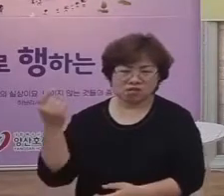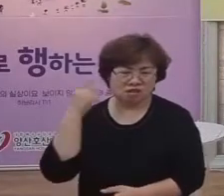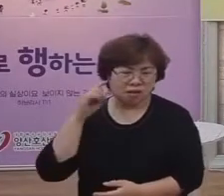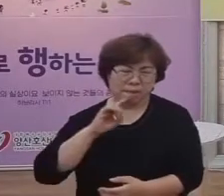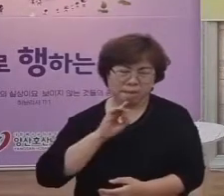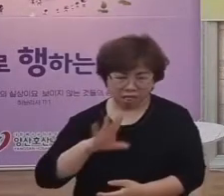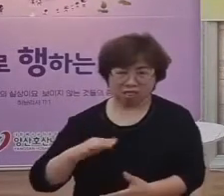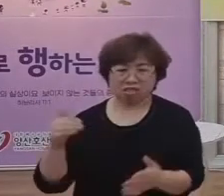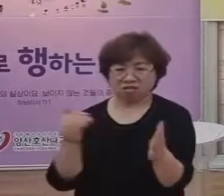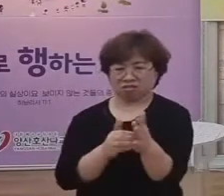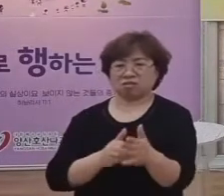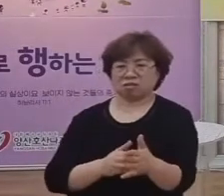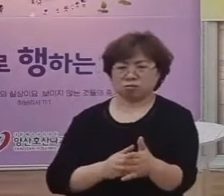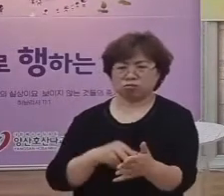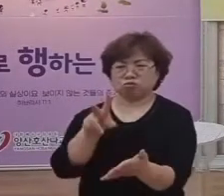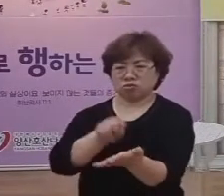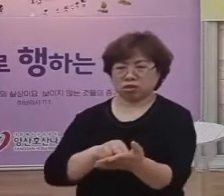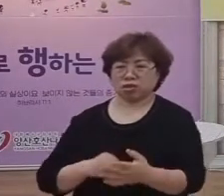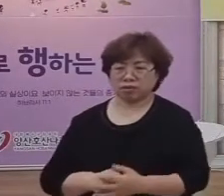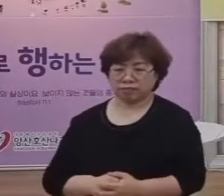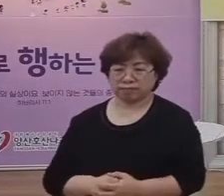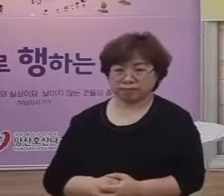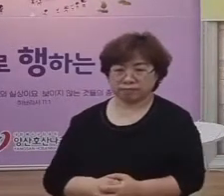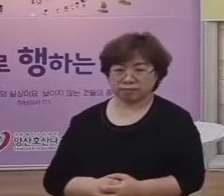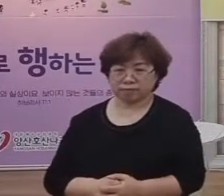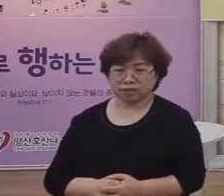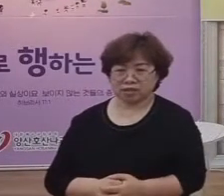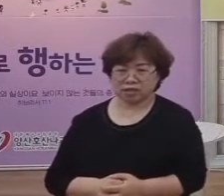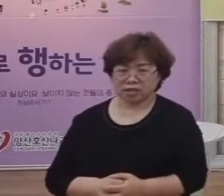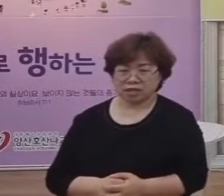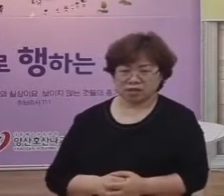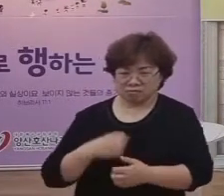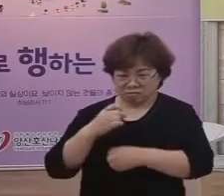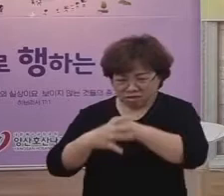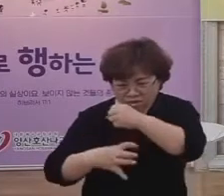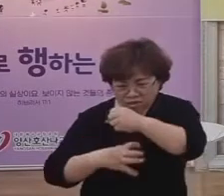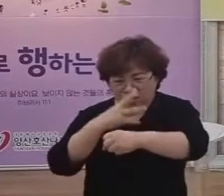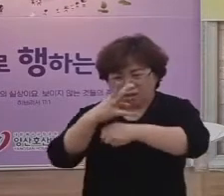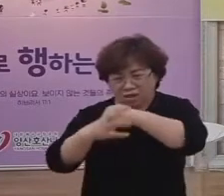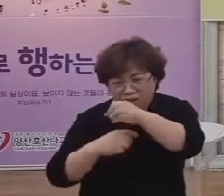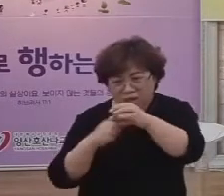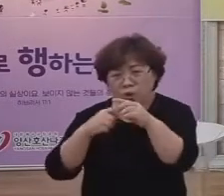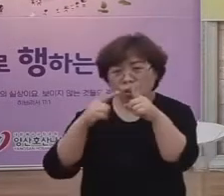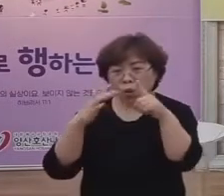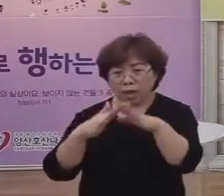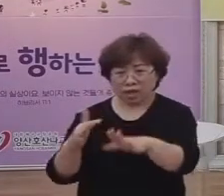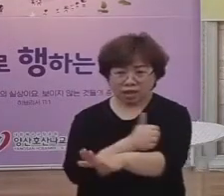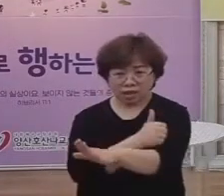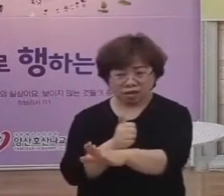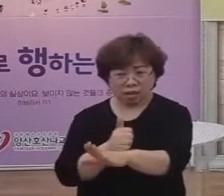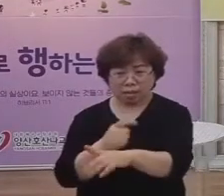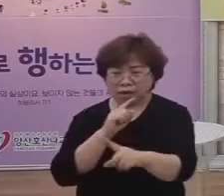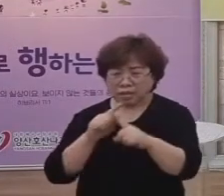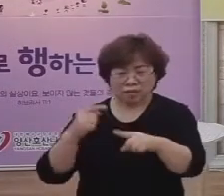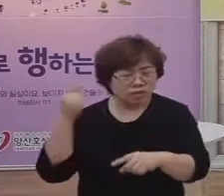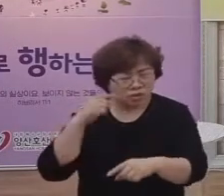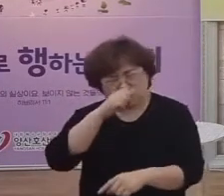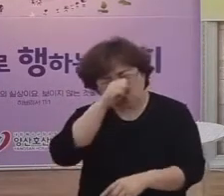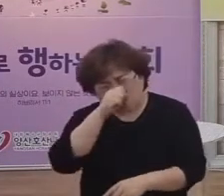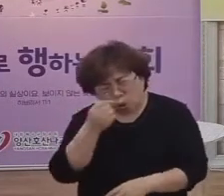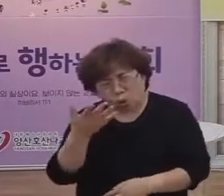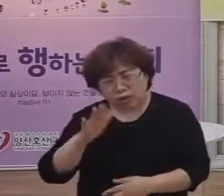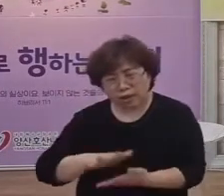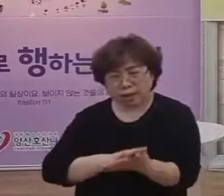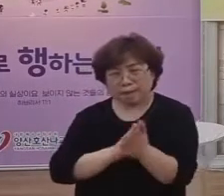거예요. 이게 문제예요. 수십 년을 교회를 다녔는데 말씀 듣는 건 너무 좋은데 그게 끝이라는